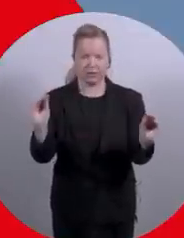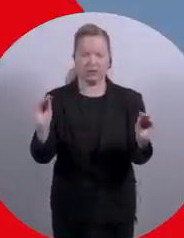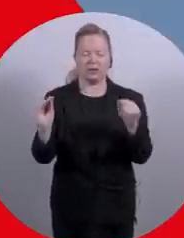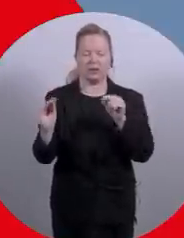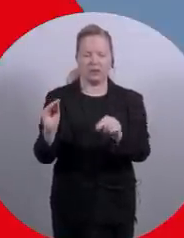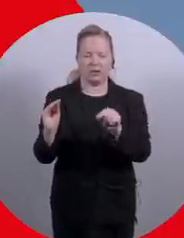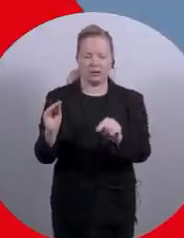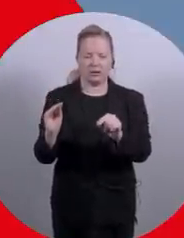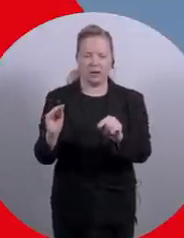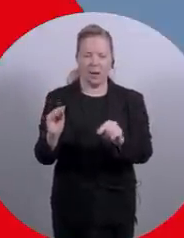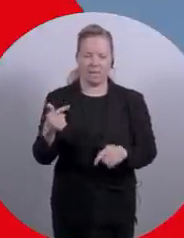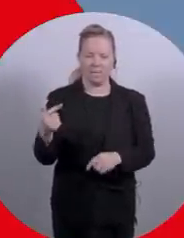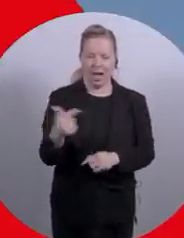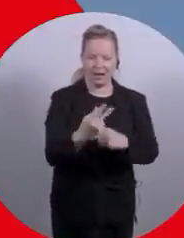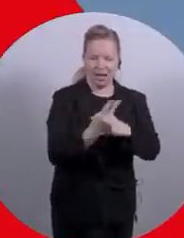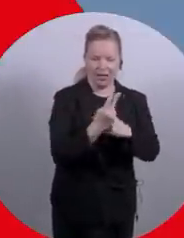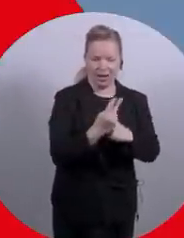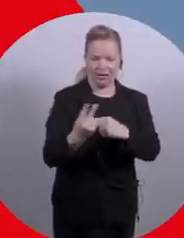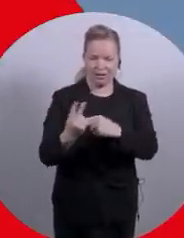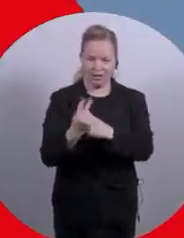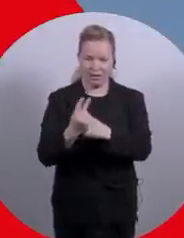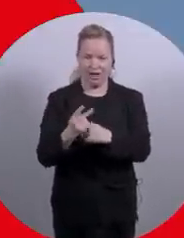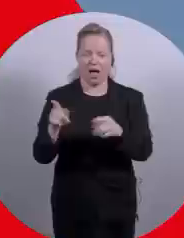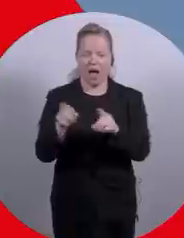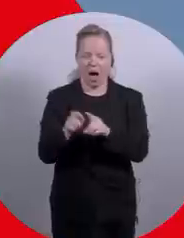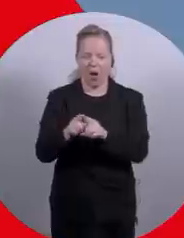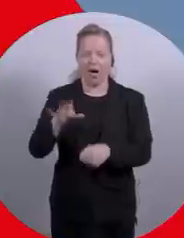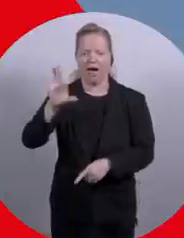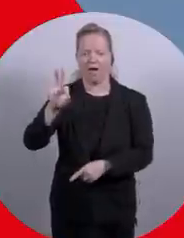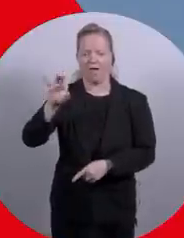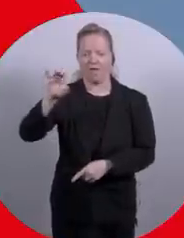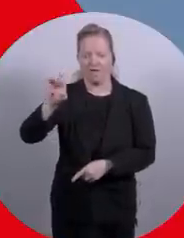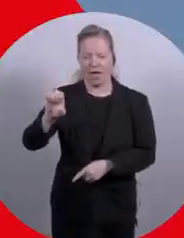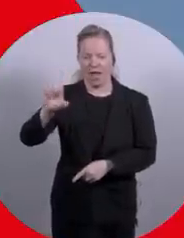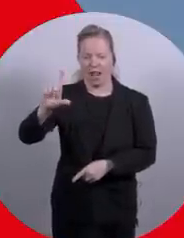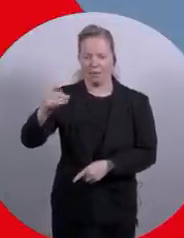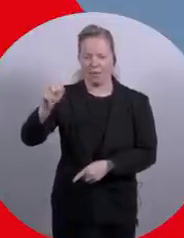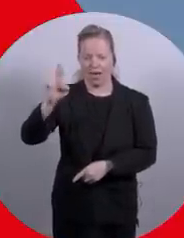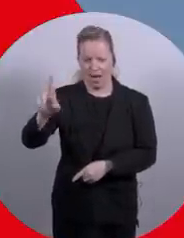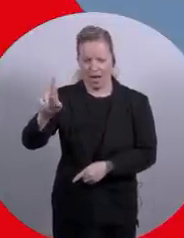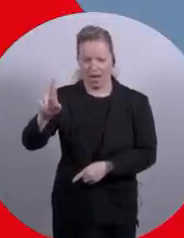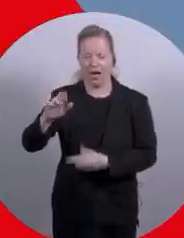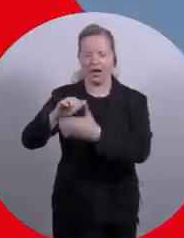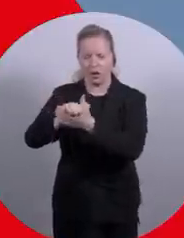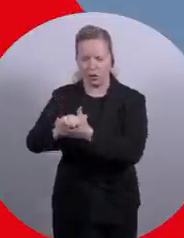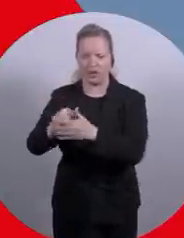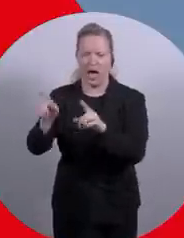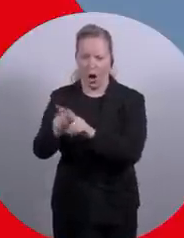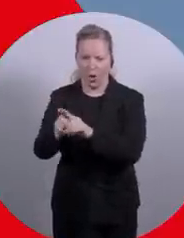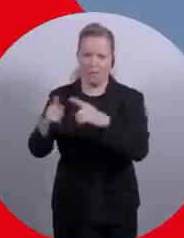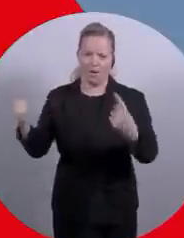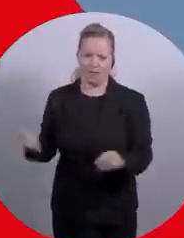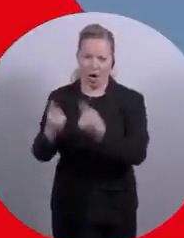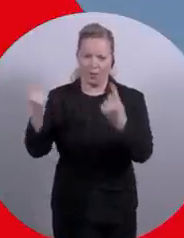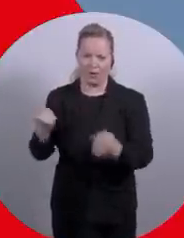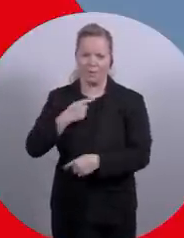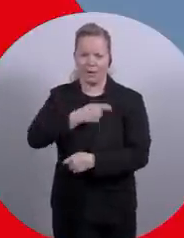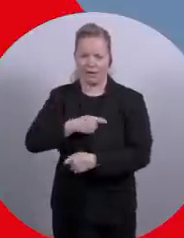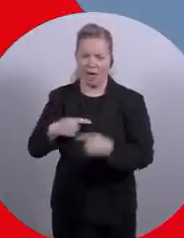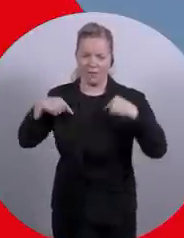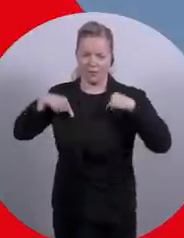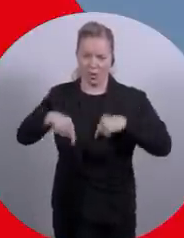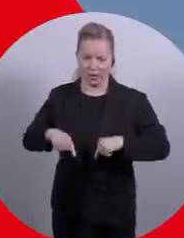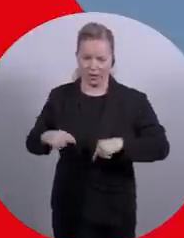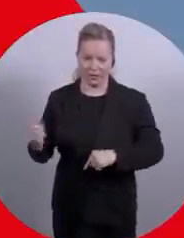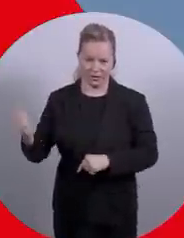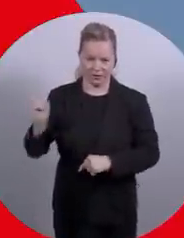Kandidaten auch der Genosse Berthold Felber für den Parteivorsitz beworben hat selbstverständlich